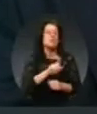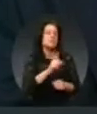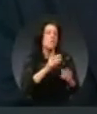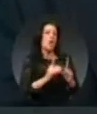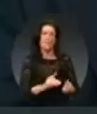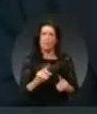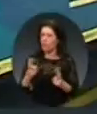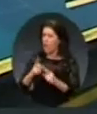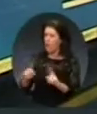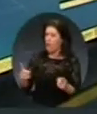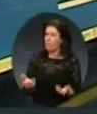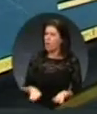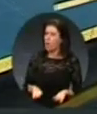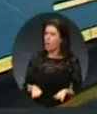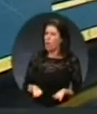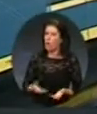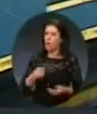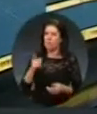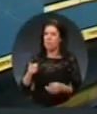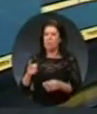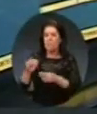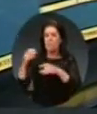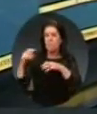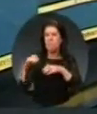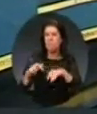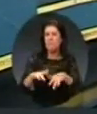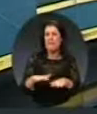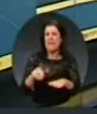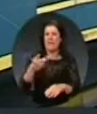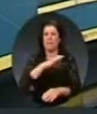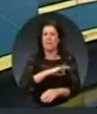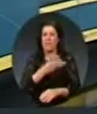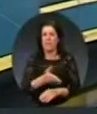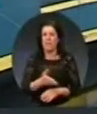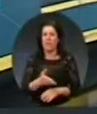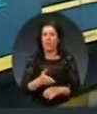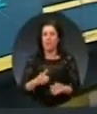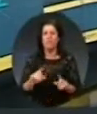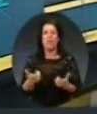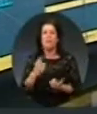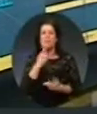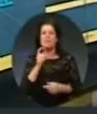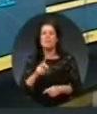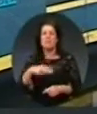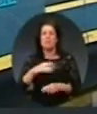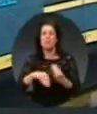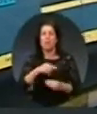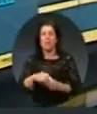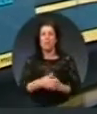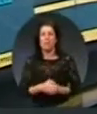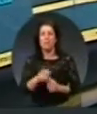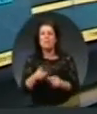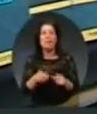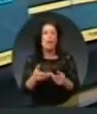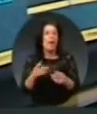שמרוויח מיליארדים מאזרחי ישראל, מכניס להם את היד לכיס, והכל קוס פלוס בעמלות. למה פרס צריך להיות מעורב בזה? אבל זה לתרומה, זה כמו עם הסיפור על